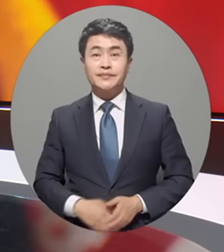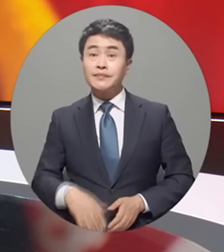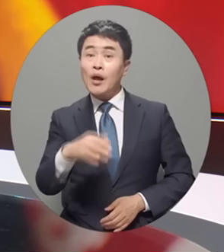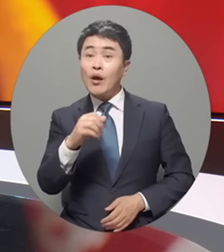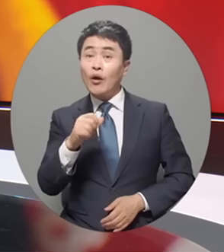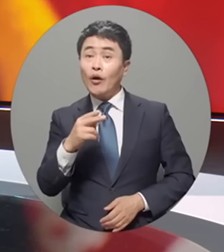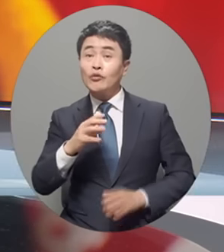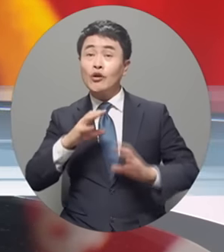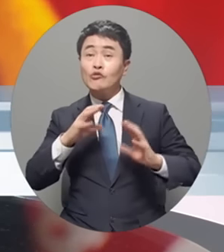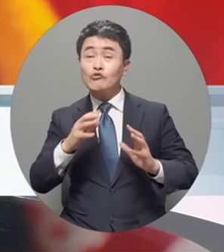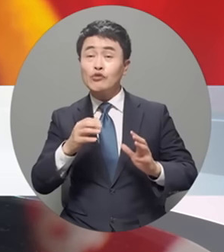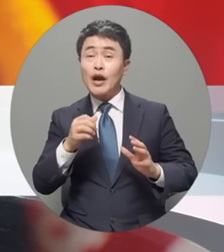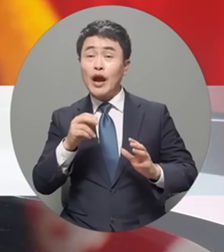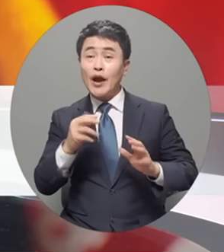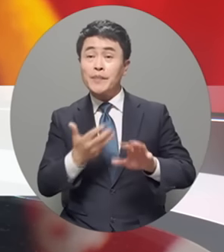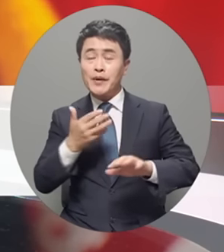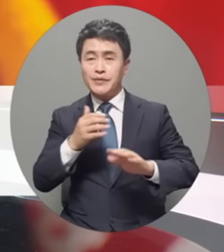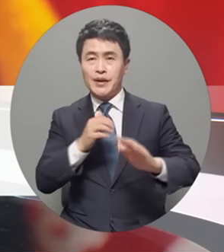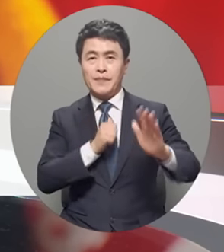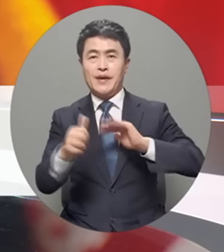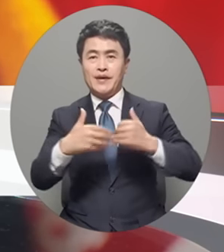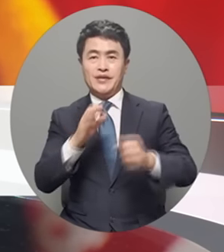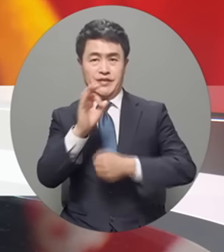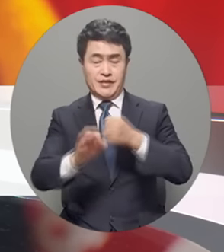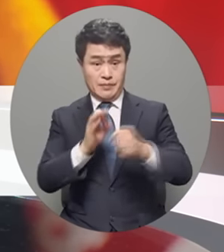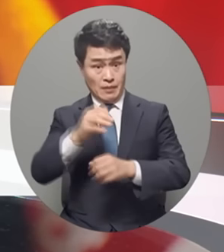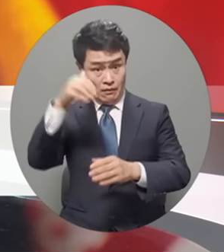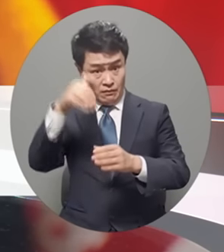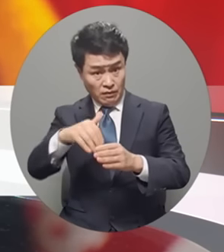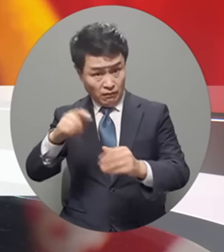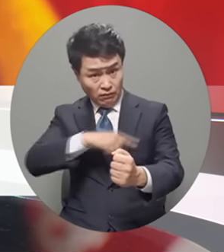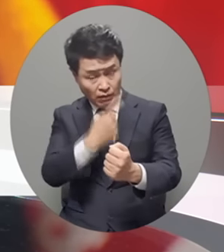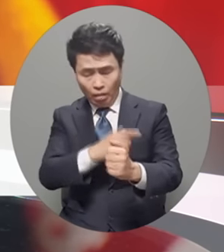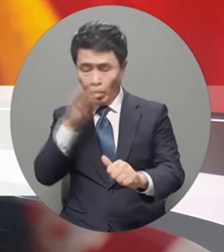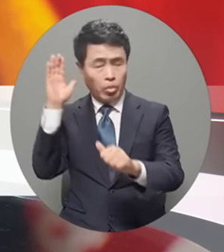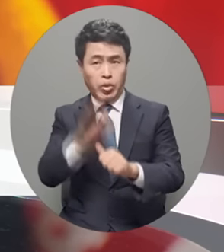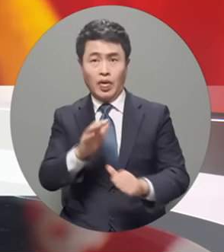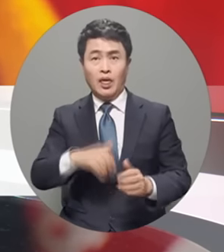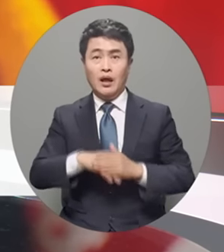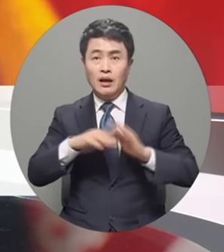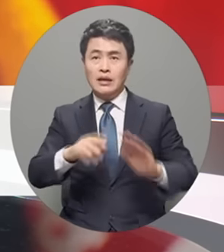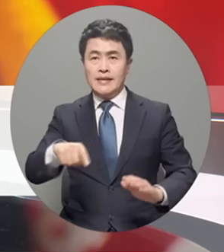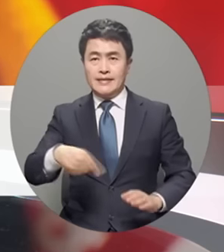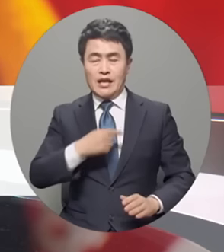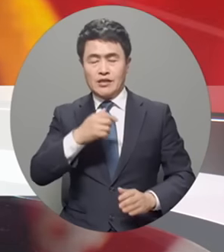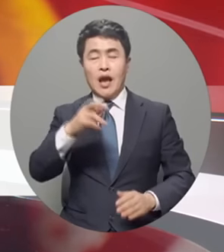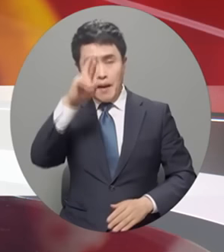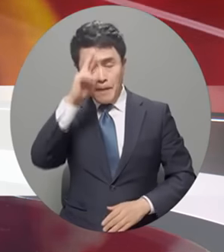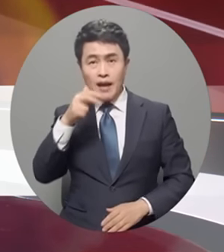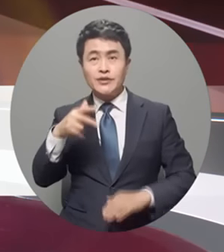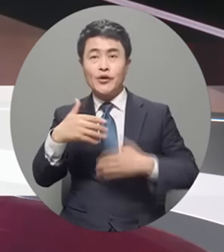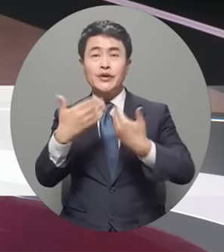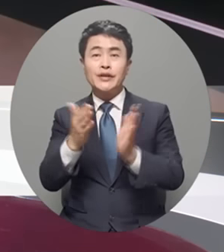허경영 국가혁명당 명예대표가 10년간 선거에 나갈 수 없게 됐습니다. 자신이 박정희 대통령의 비밀